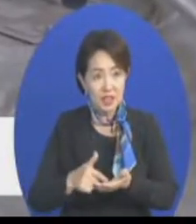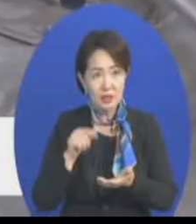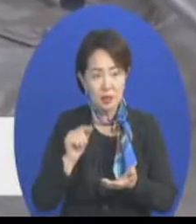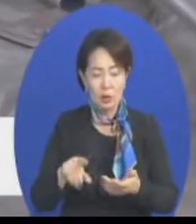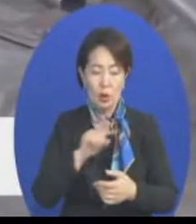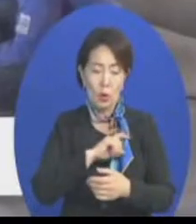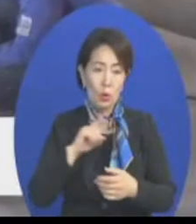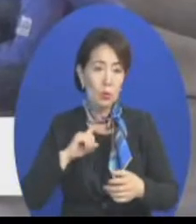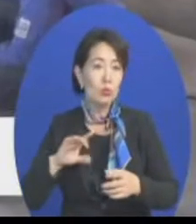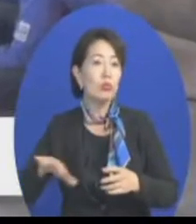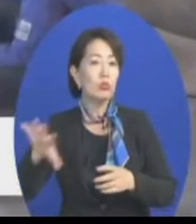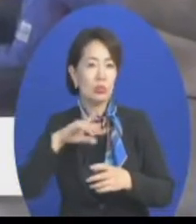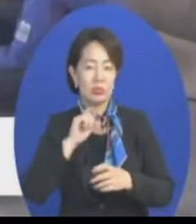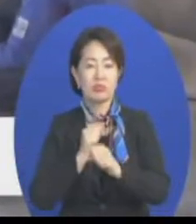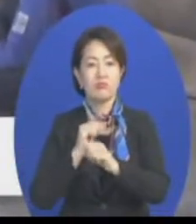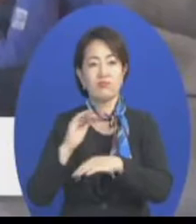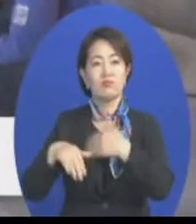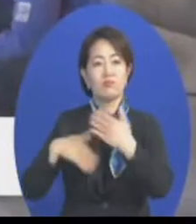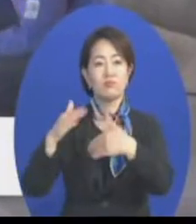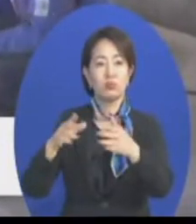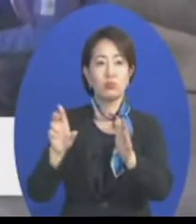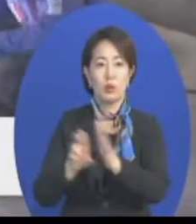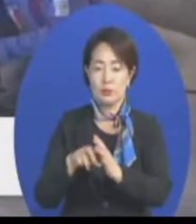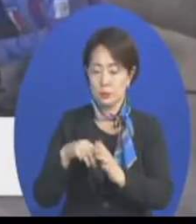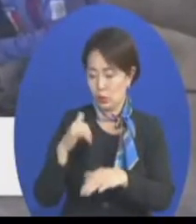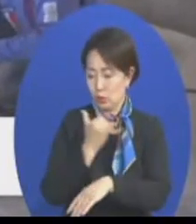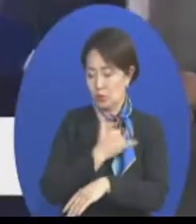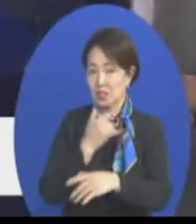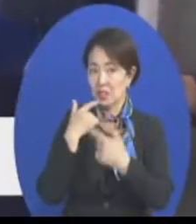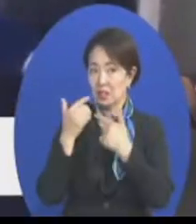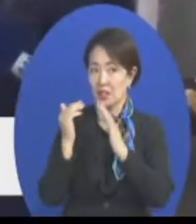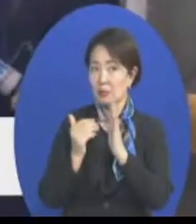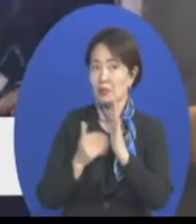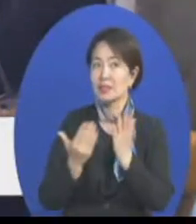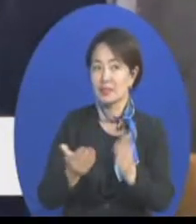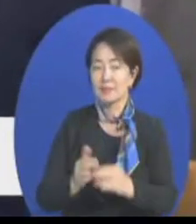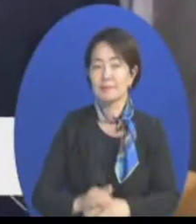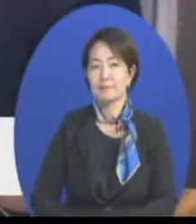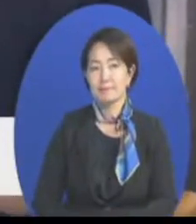хувийн хөвшлийнхэн босгох боломжтойг орон нутгийн удирдлага хэллээ.